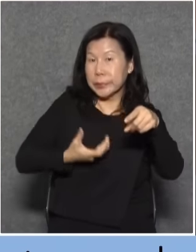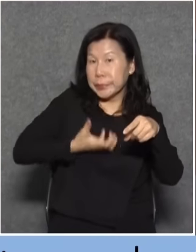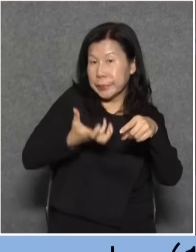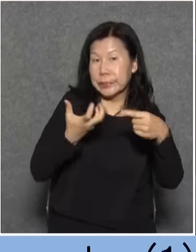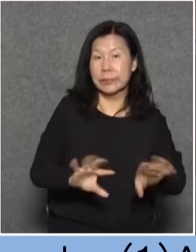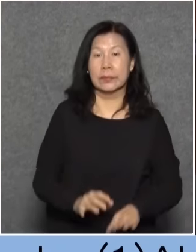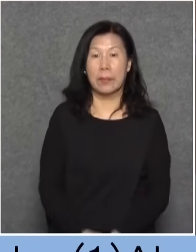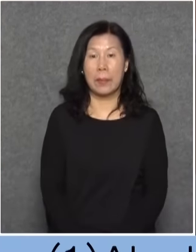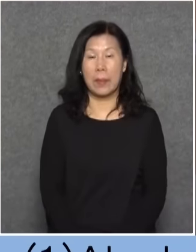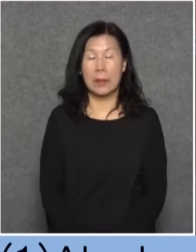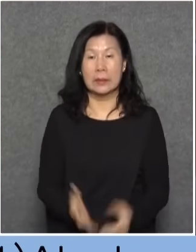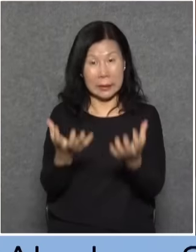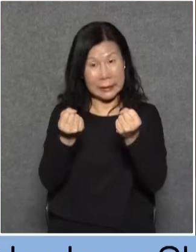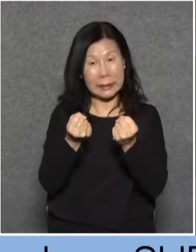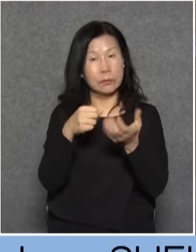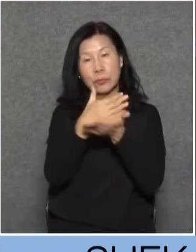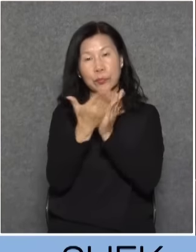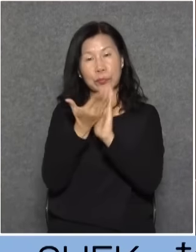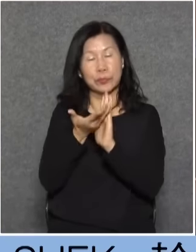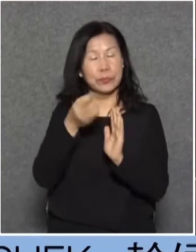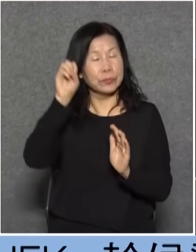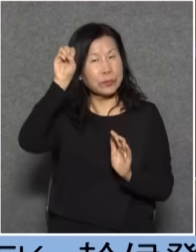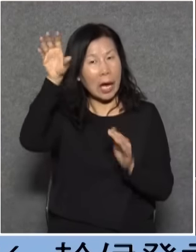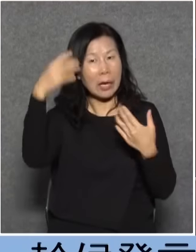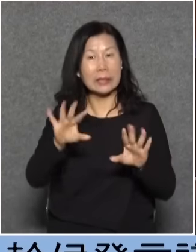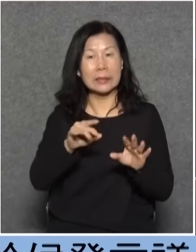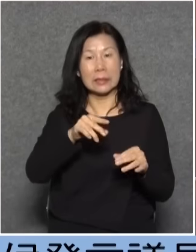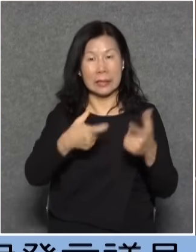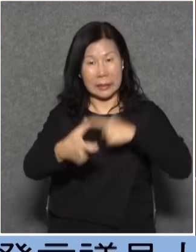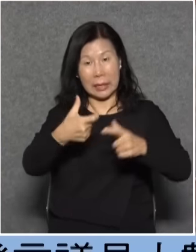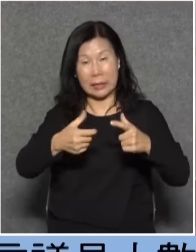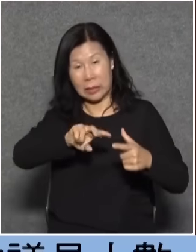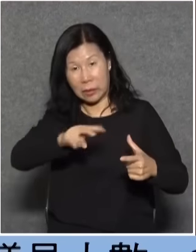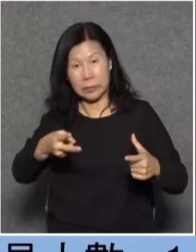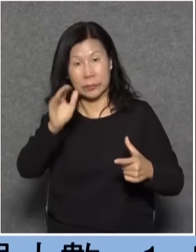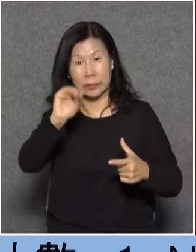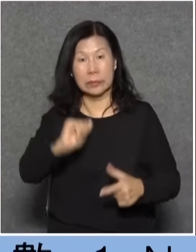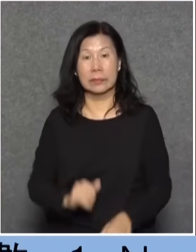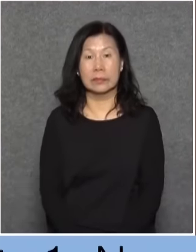不是接受這些建議，那就可以改善經濟了，是不是？